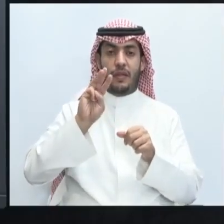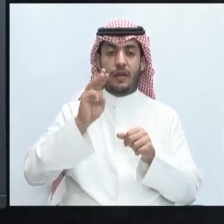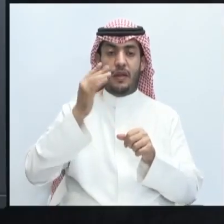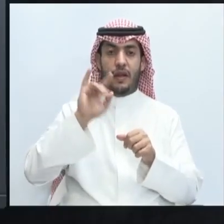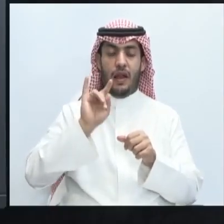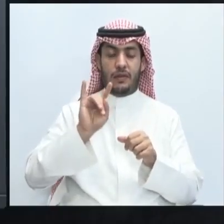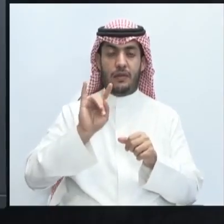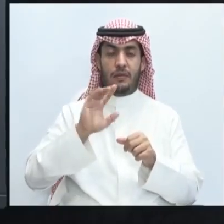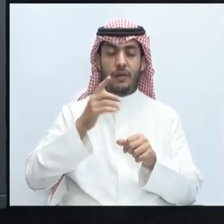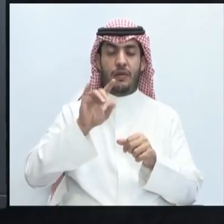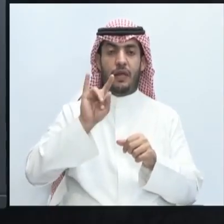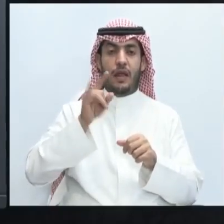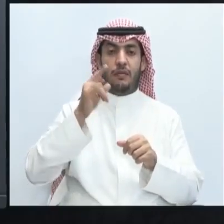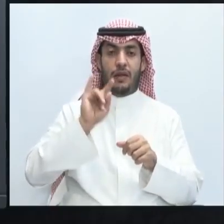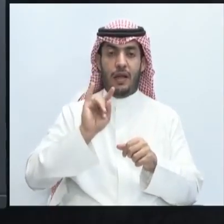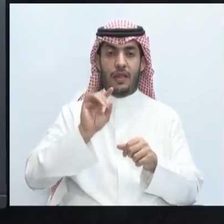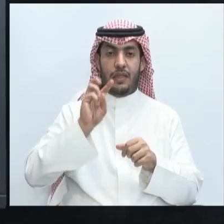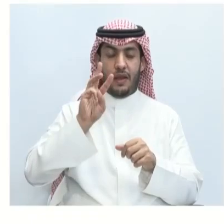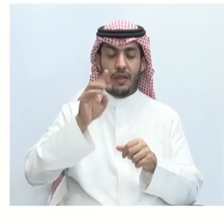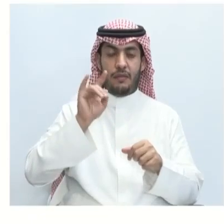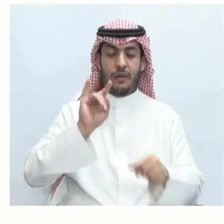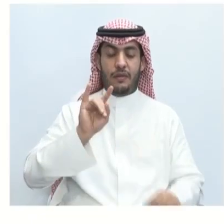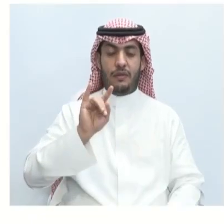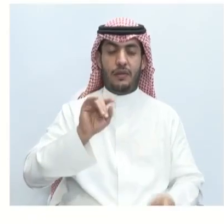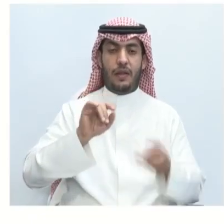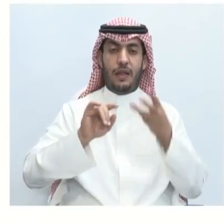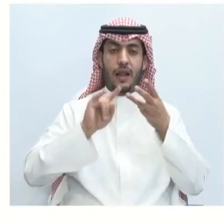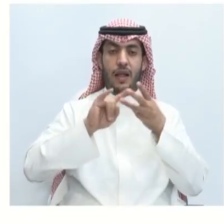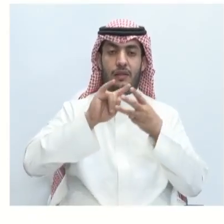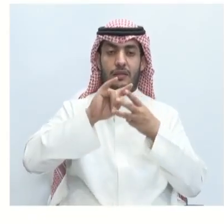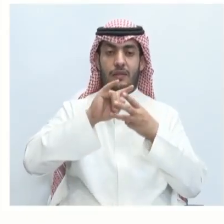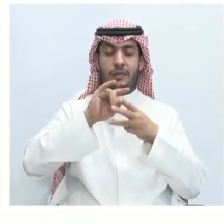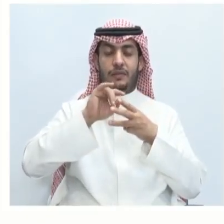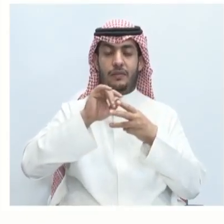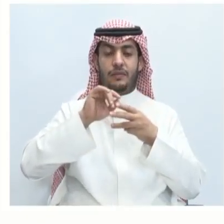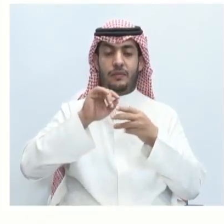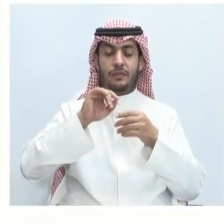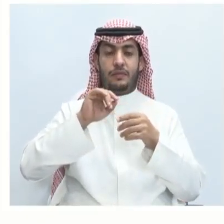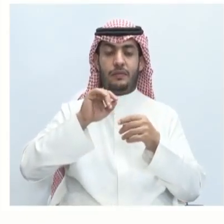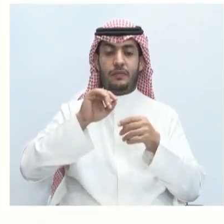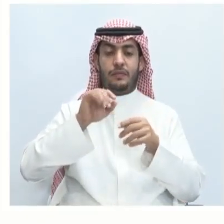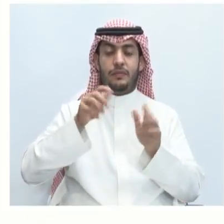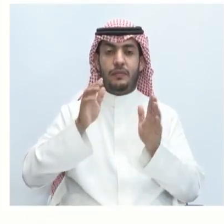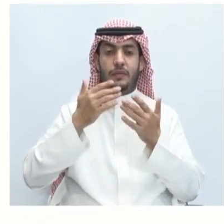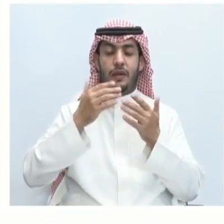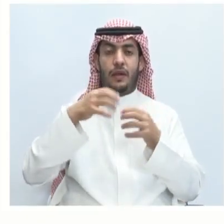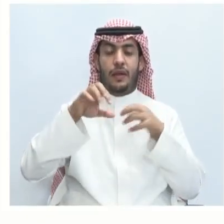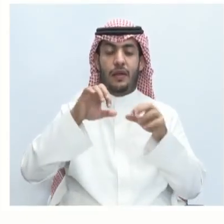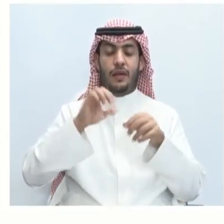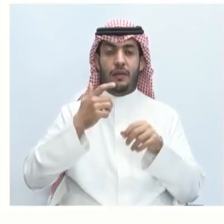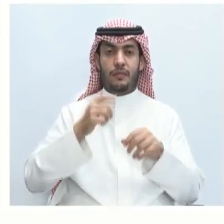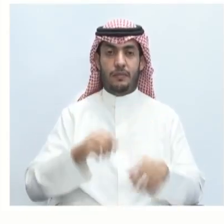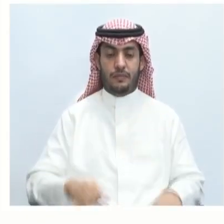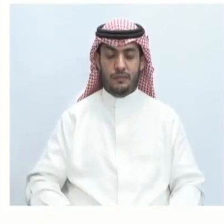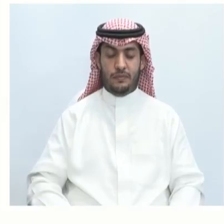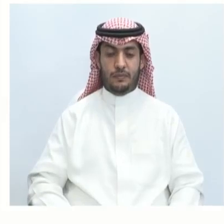اعشار او ثلاثه من عشره كذلك ابنائي بناتي نستطيع ابنائي بناتي ان نقول الصندوق مقسم الى كم جزء